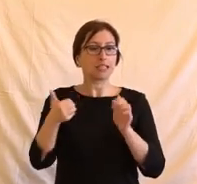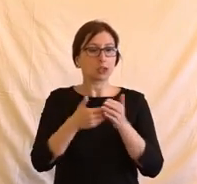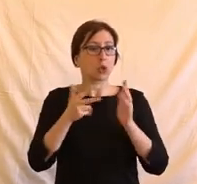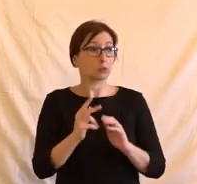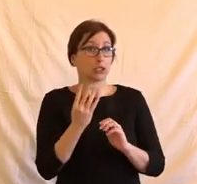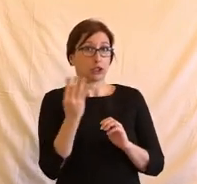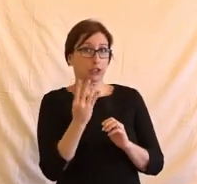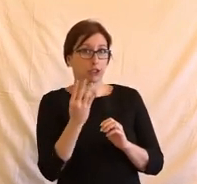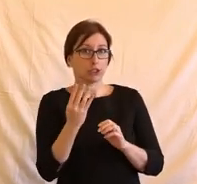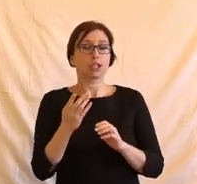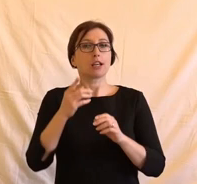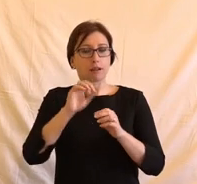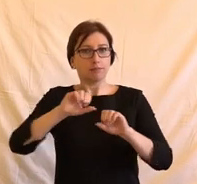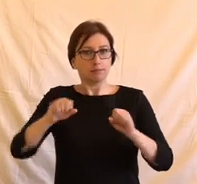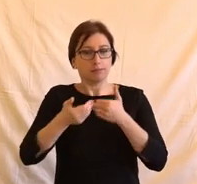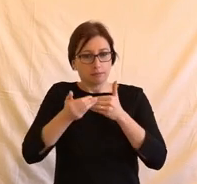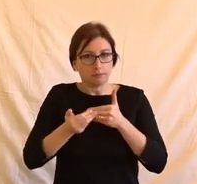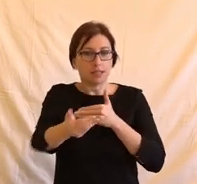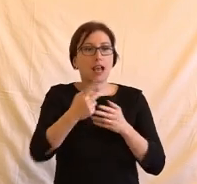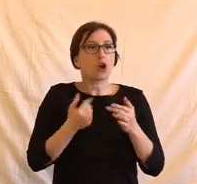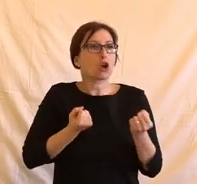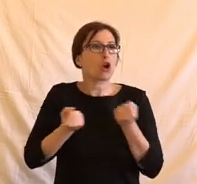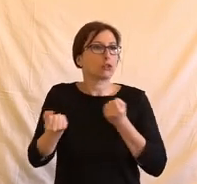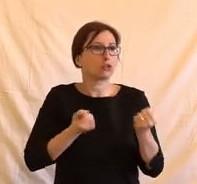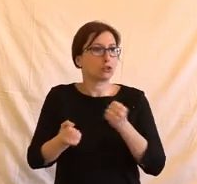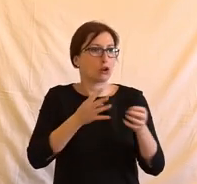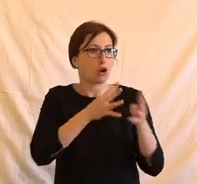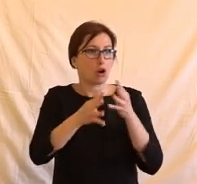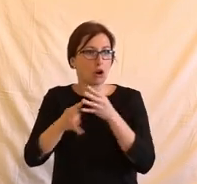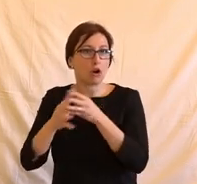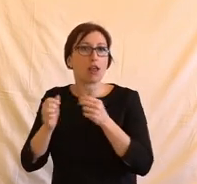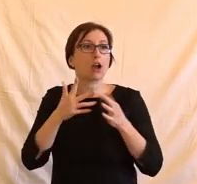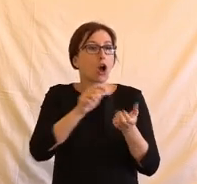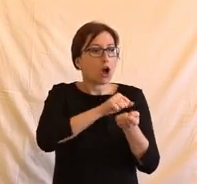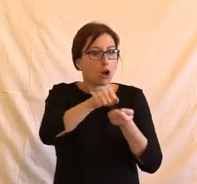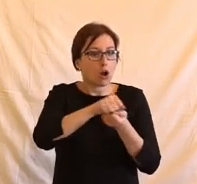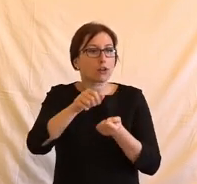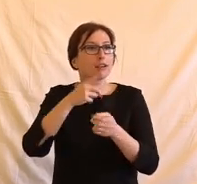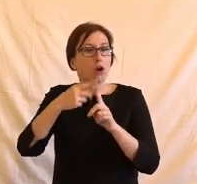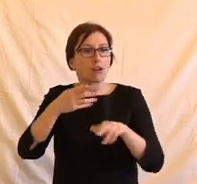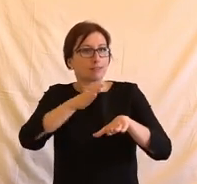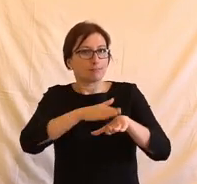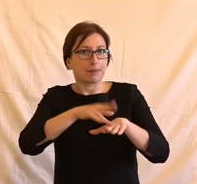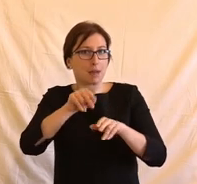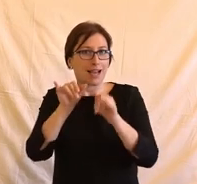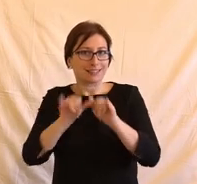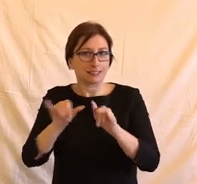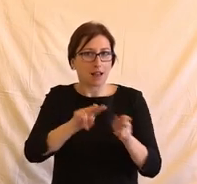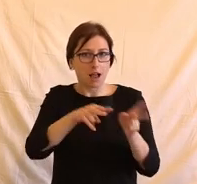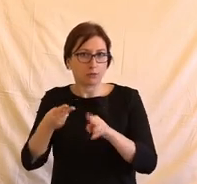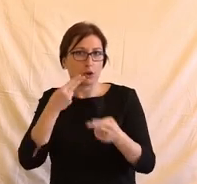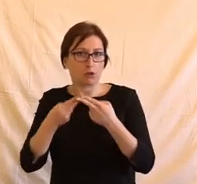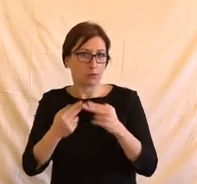1844, aby právě byla získána kontrola nad tím, kolik toho zlata v těch směnkách